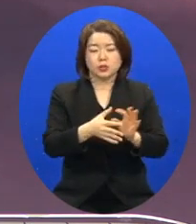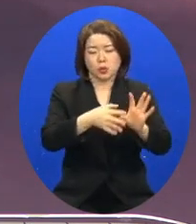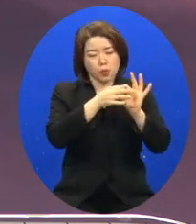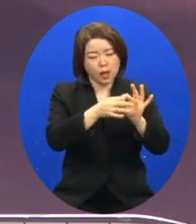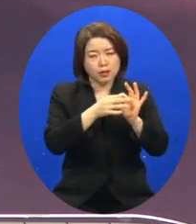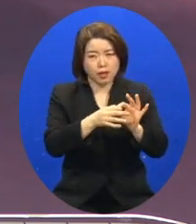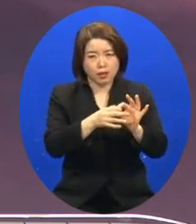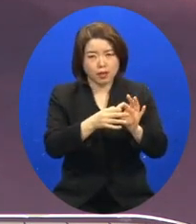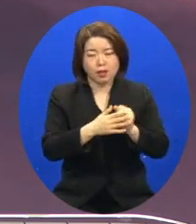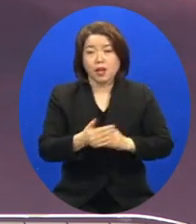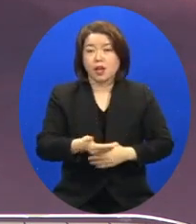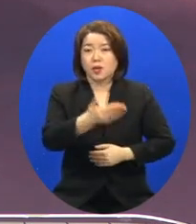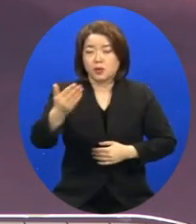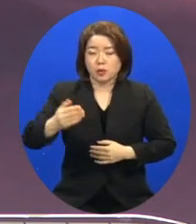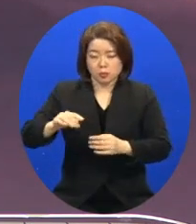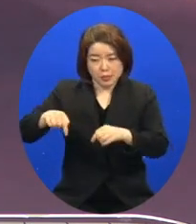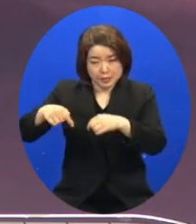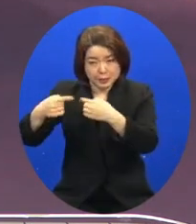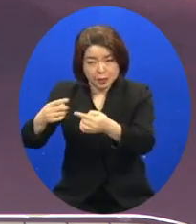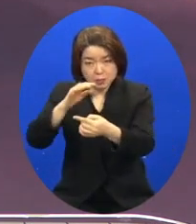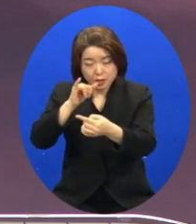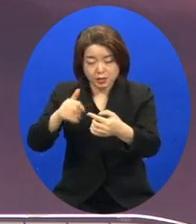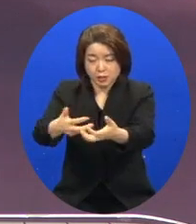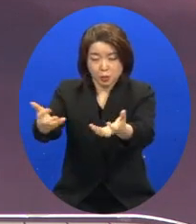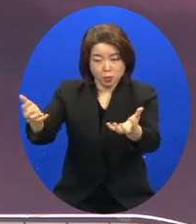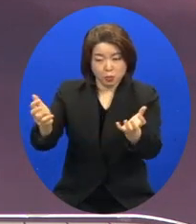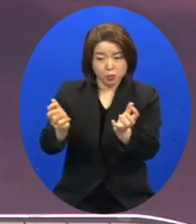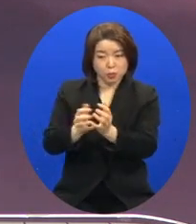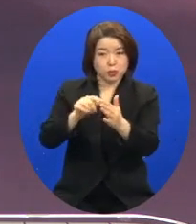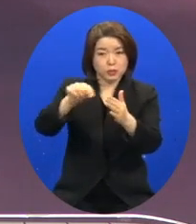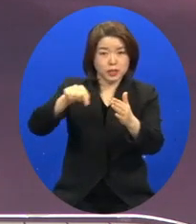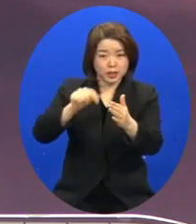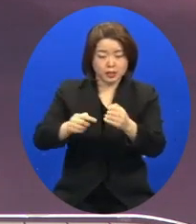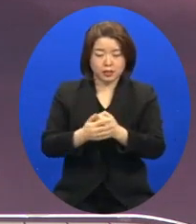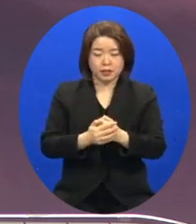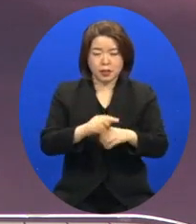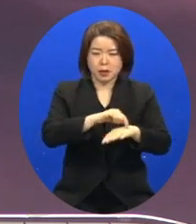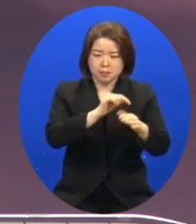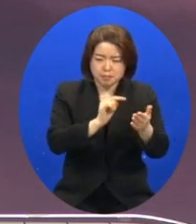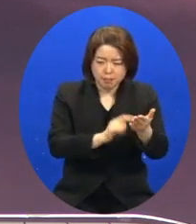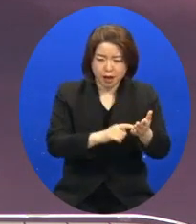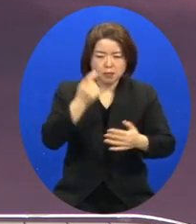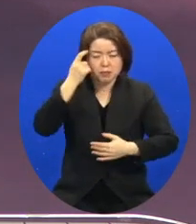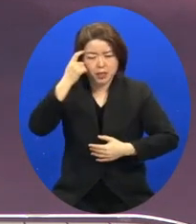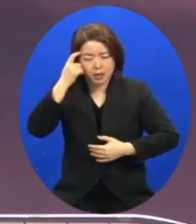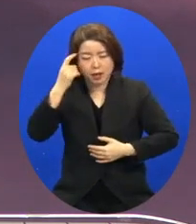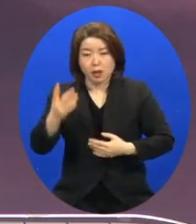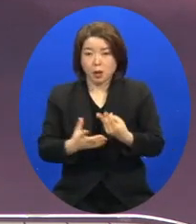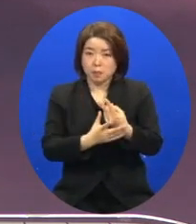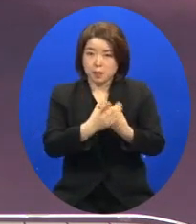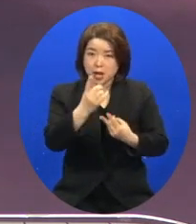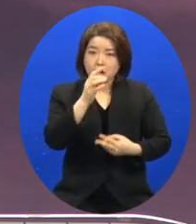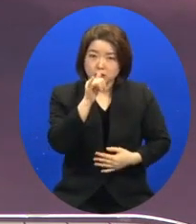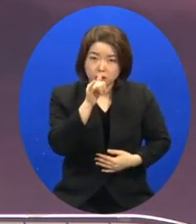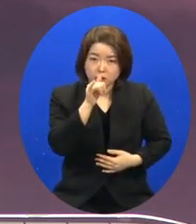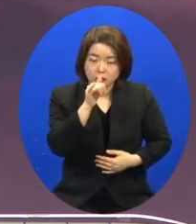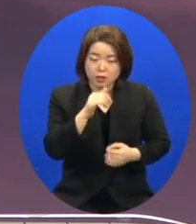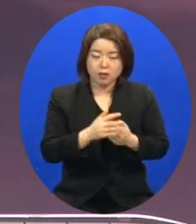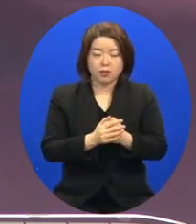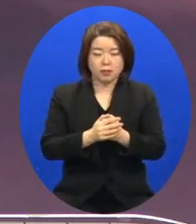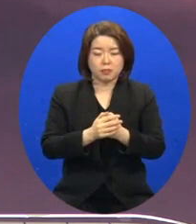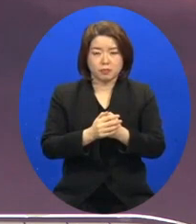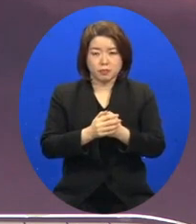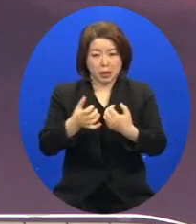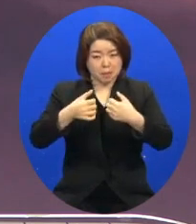관계들, 여러분이 속해 있는 공동체 안에 마음과 생각으로 하나가 되어 있습니까? 깨어진 관계는